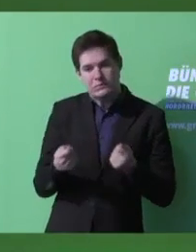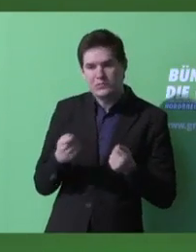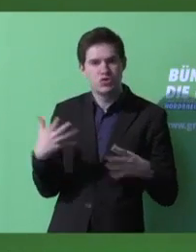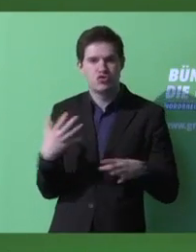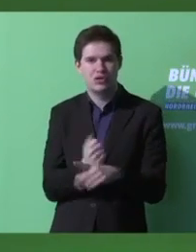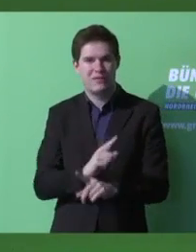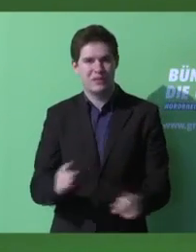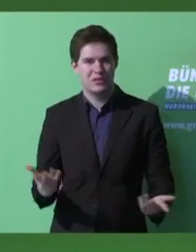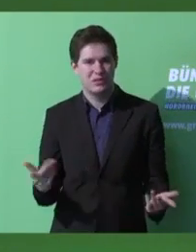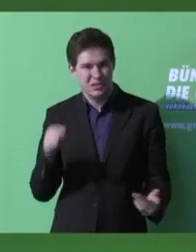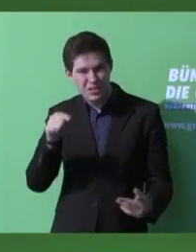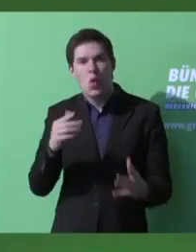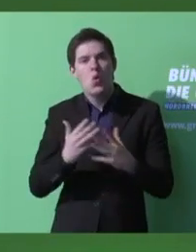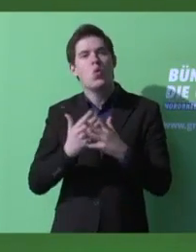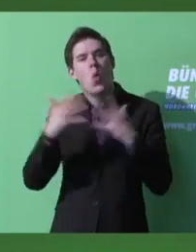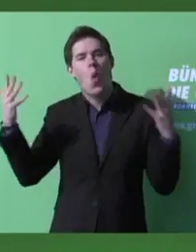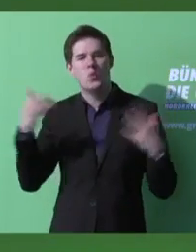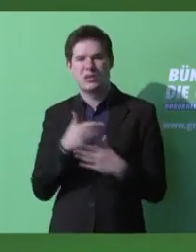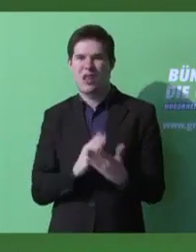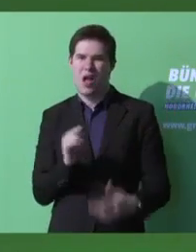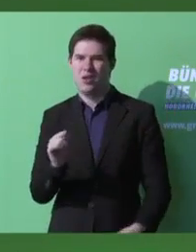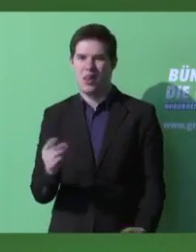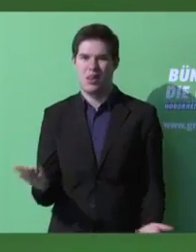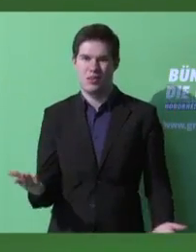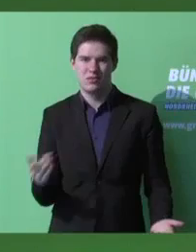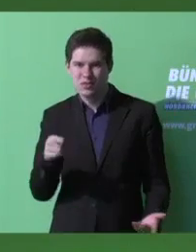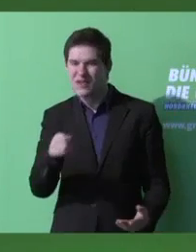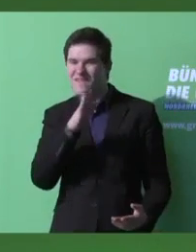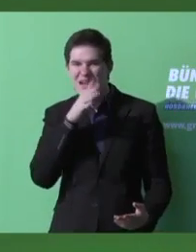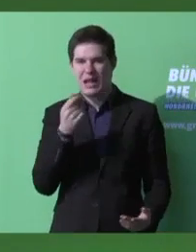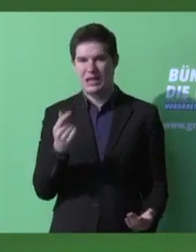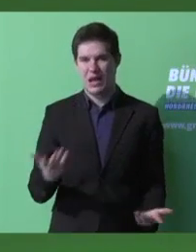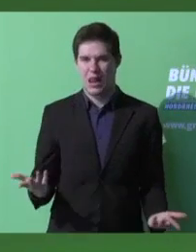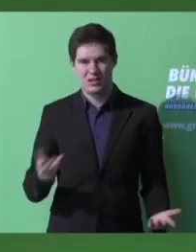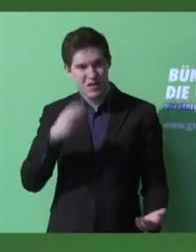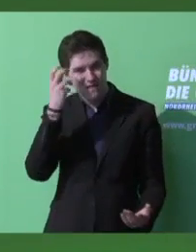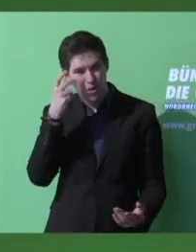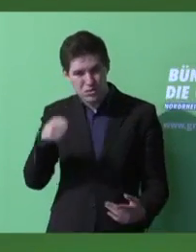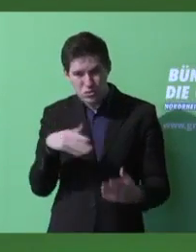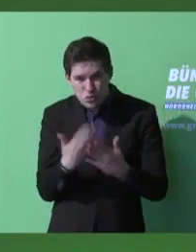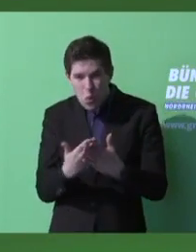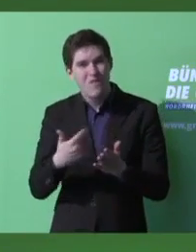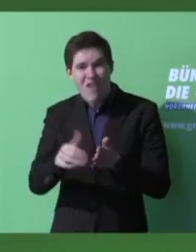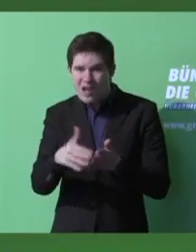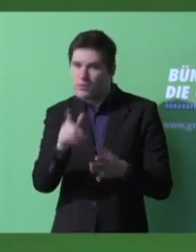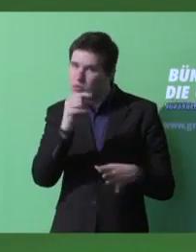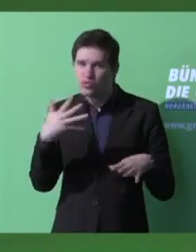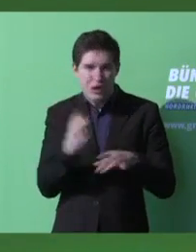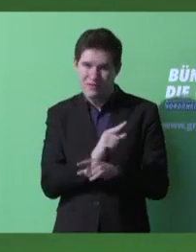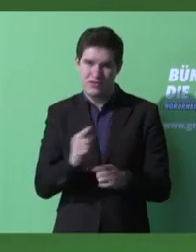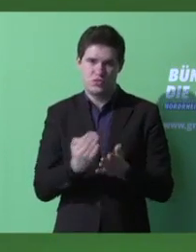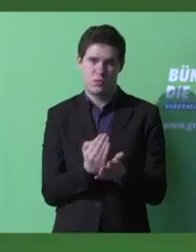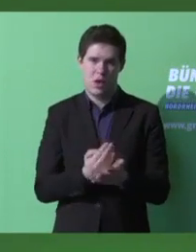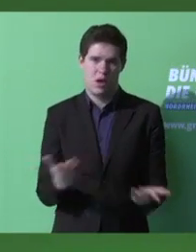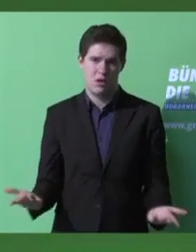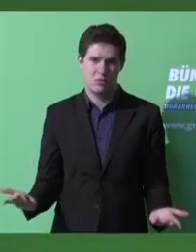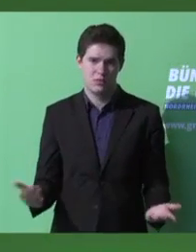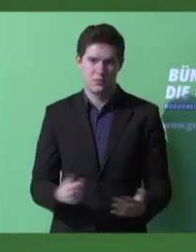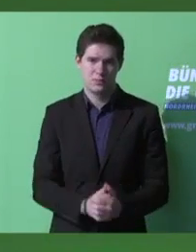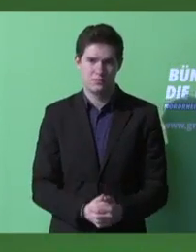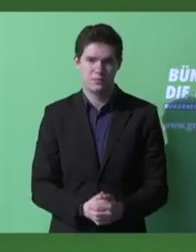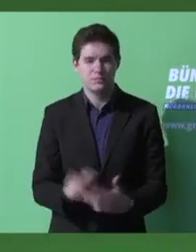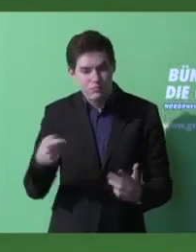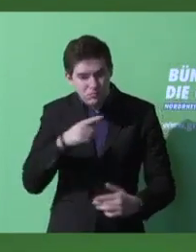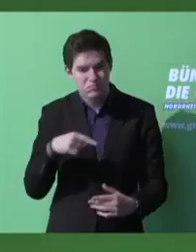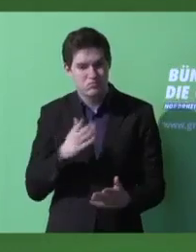des Landeshaushalts, und das ist nun einmal so, ausnehmen würden aus den Konsolidierungsanstrengungen. Und dann haben wir uns